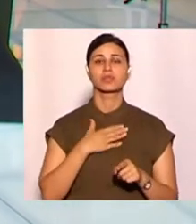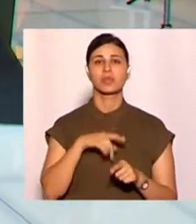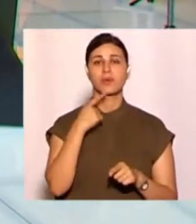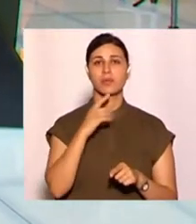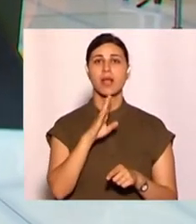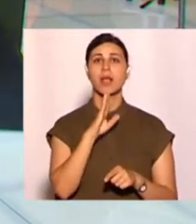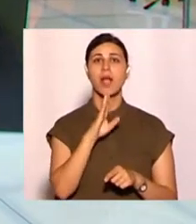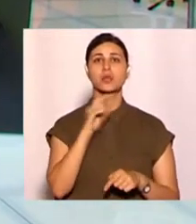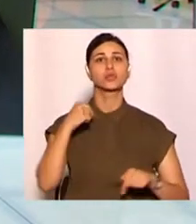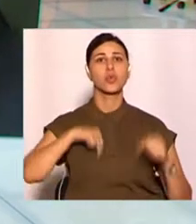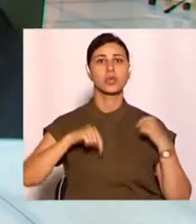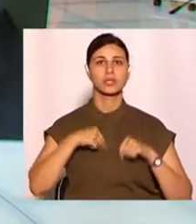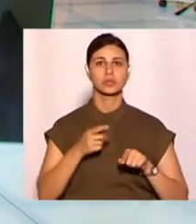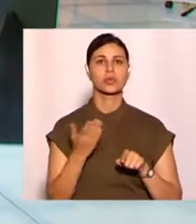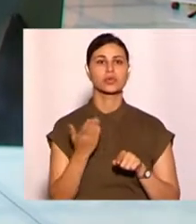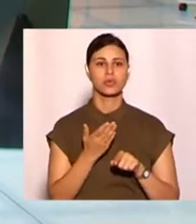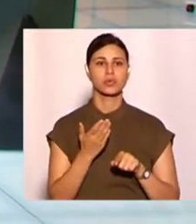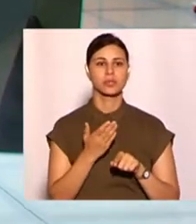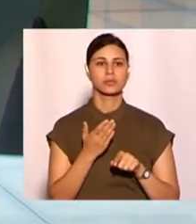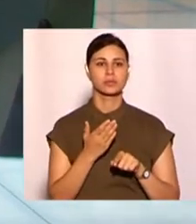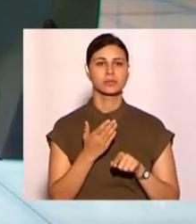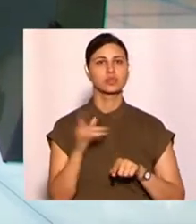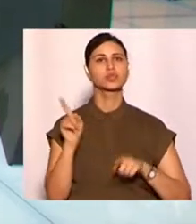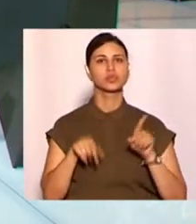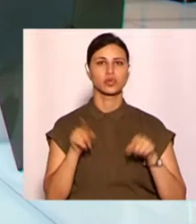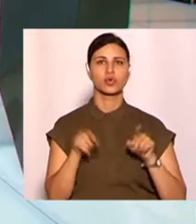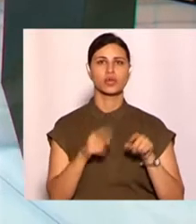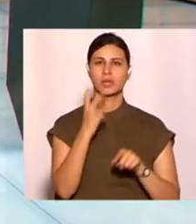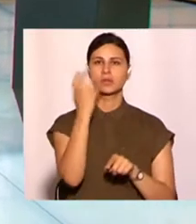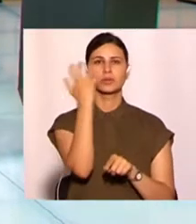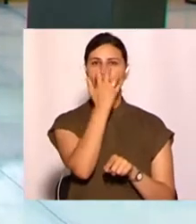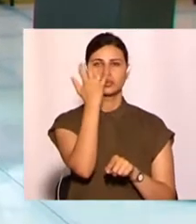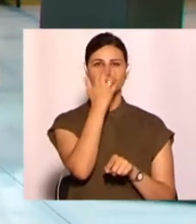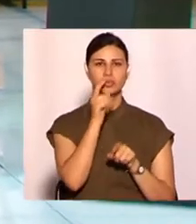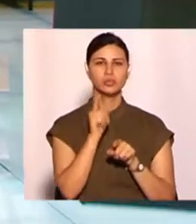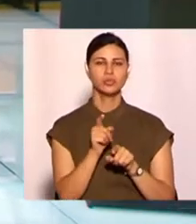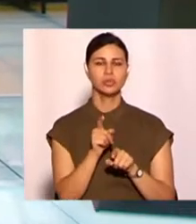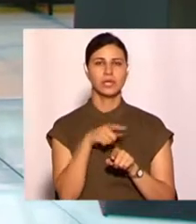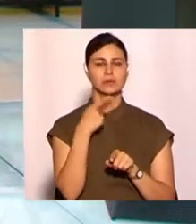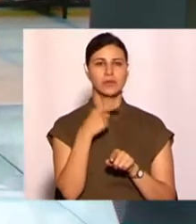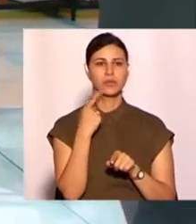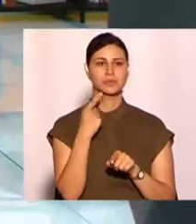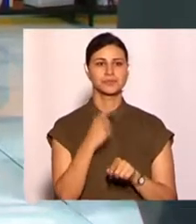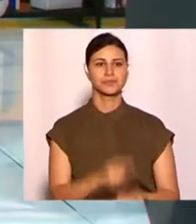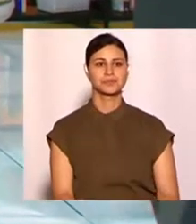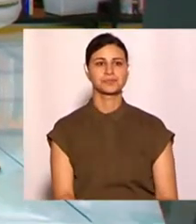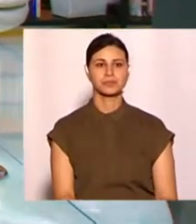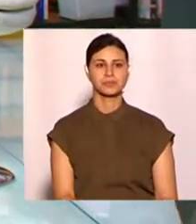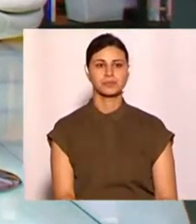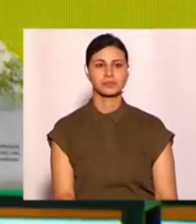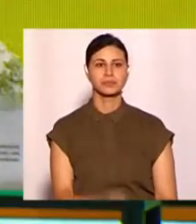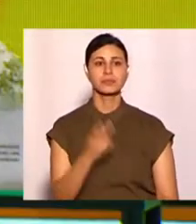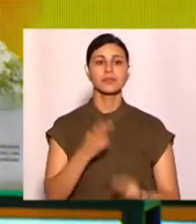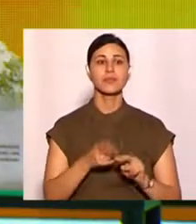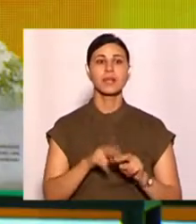ქალის ორგანიზმზე, რომელიც ზოგჯერ უხილავს სარეგულაციო მექანიზმებს გულის მოხმობს და ეს არის